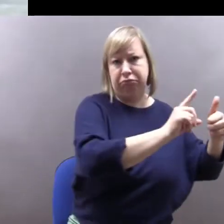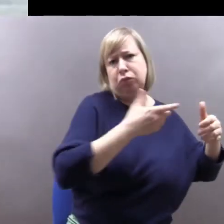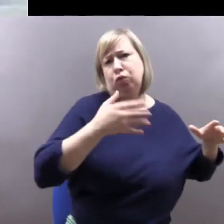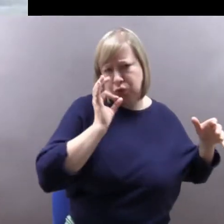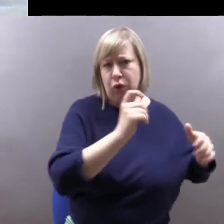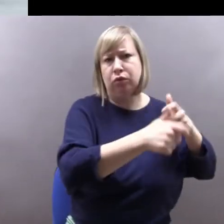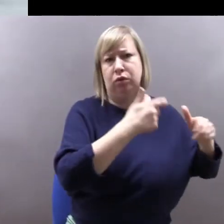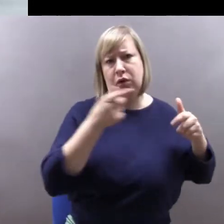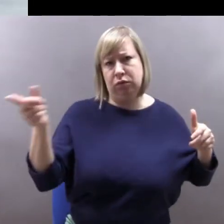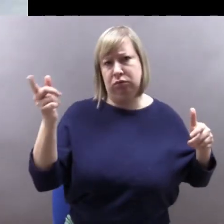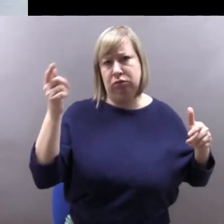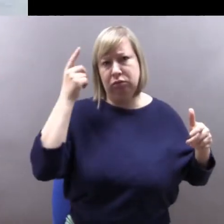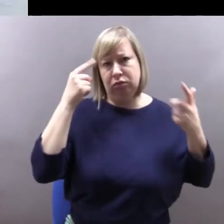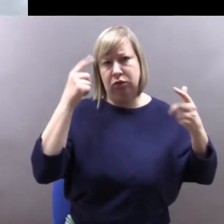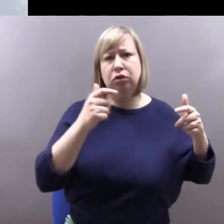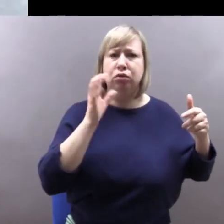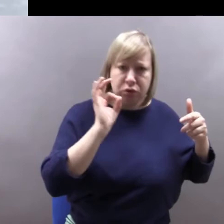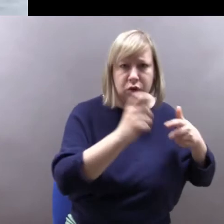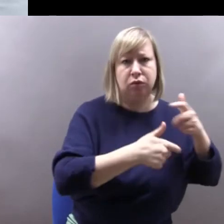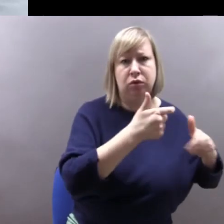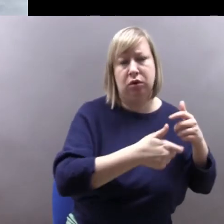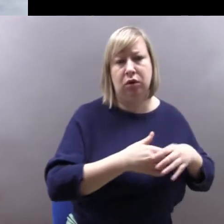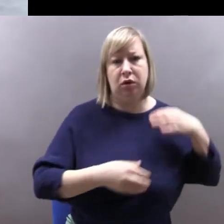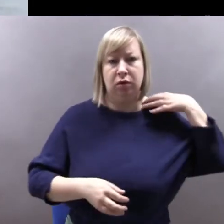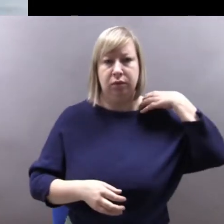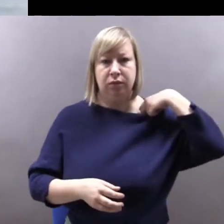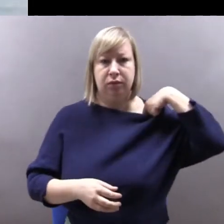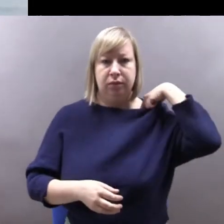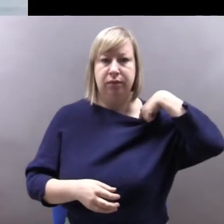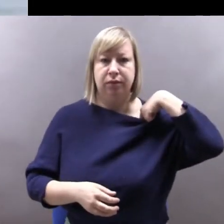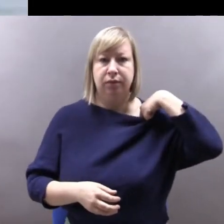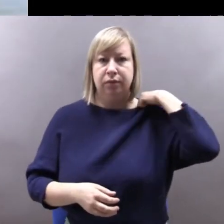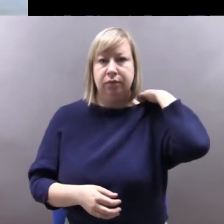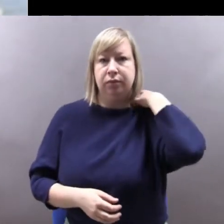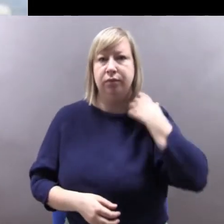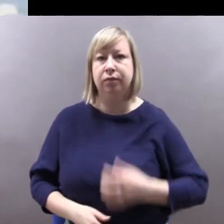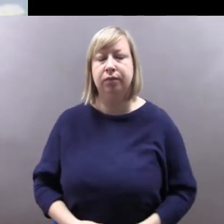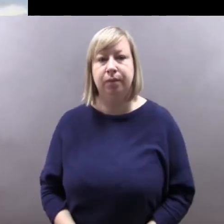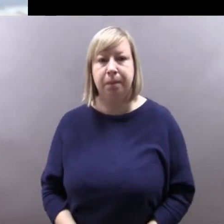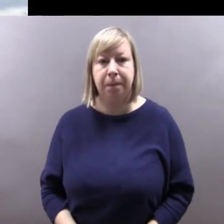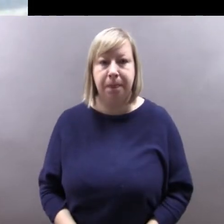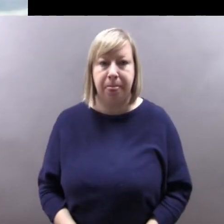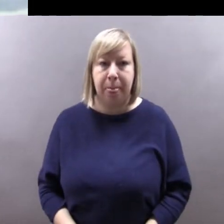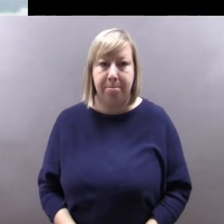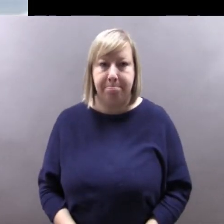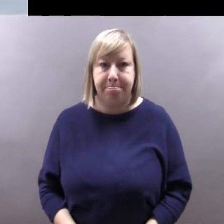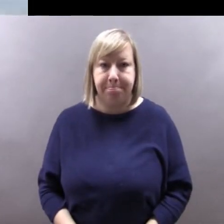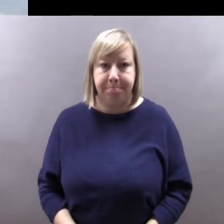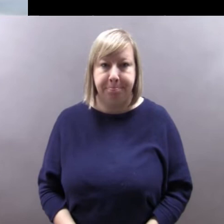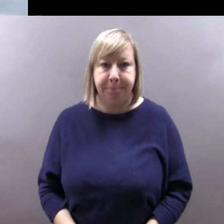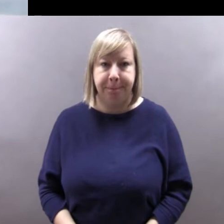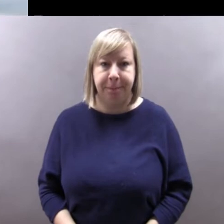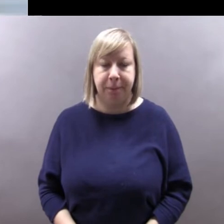można by zorganizować państwo tak, że jak ja chcę coś załatwić, wykręcam numer telefonu i przyjeżdża do mnie urzędnik do domu, załatwia ze mną